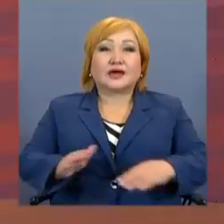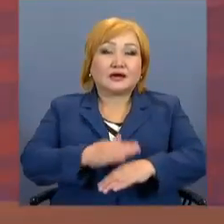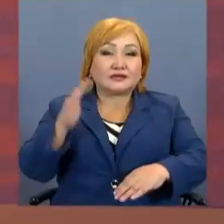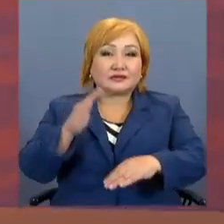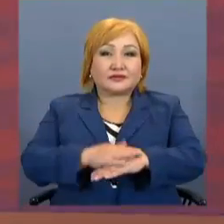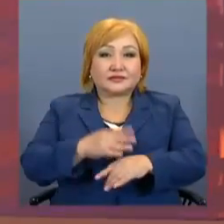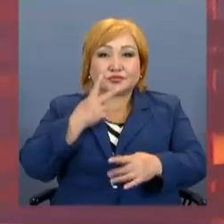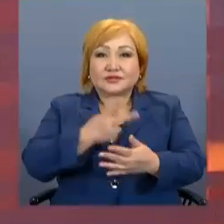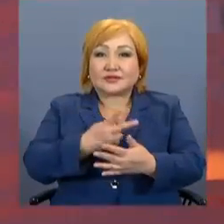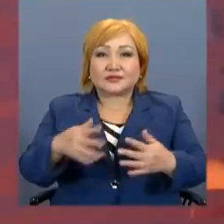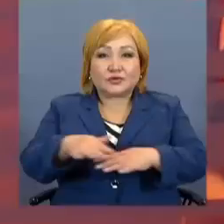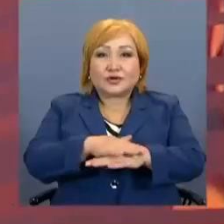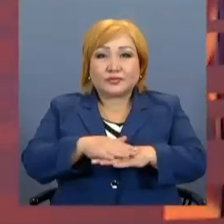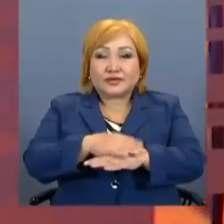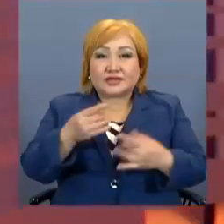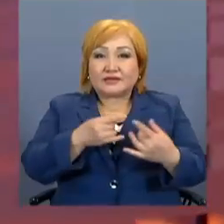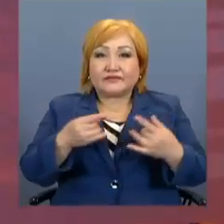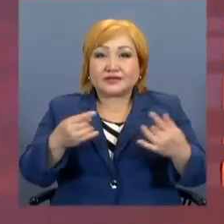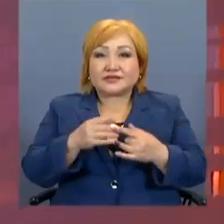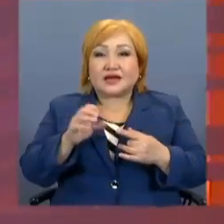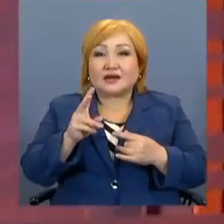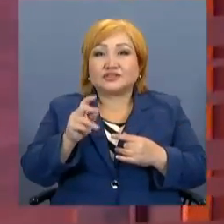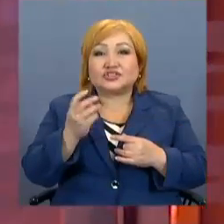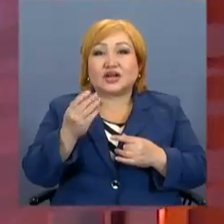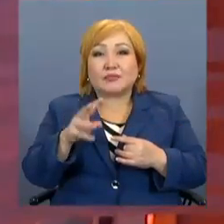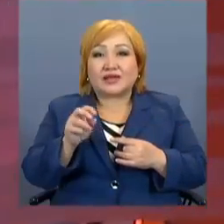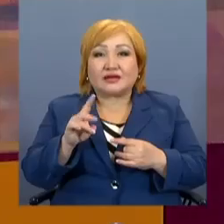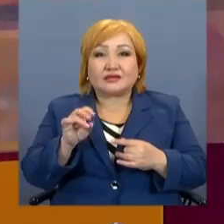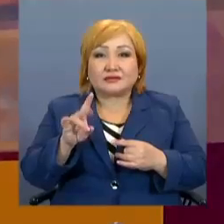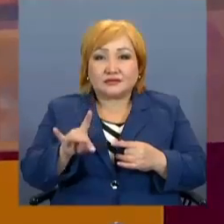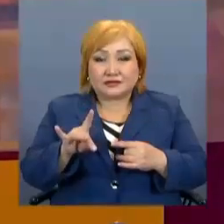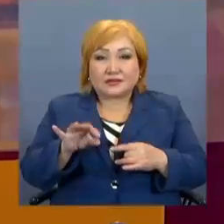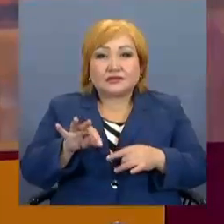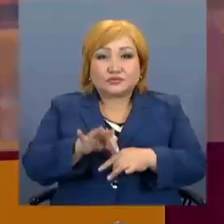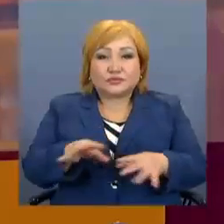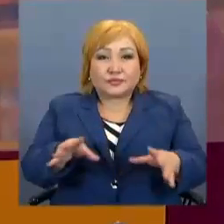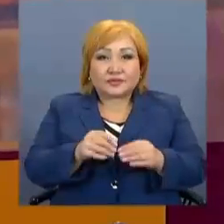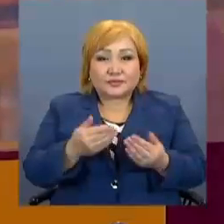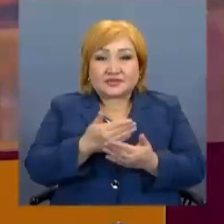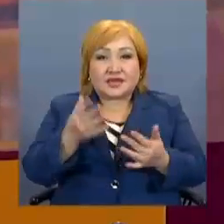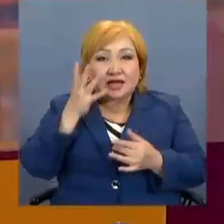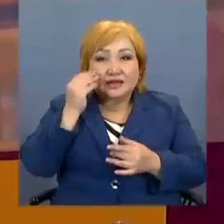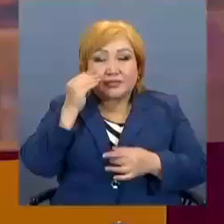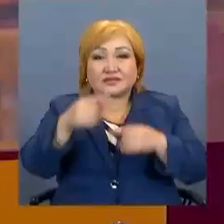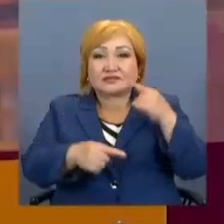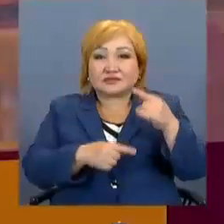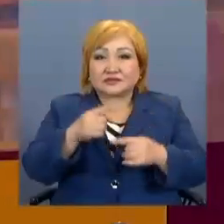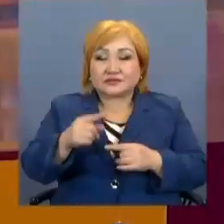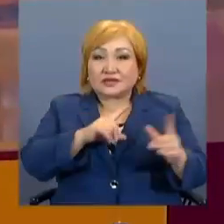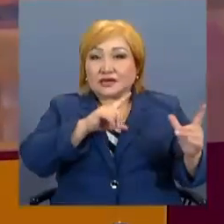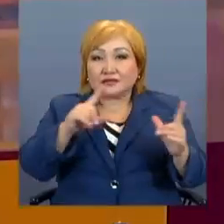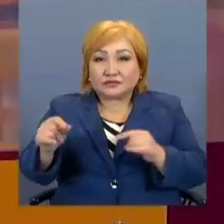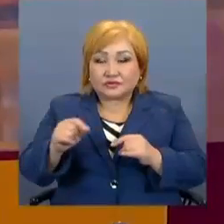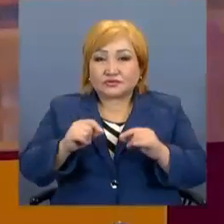кеш көзқарақты көрермен, эфирде ақшам алаңының жүргізушісімен Әйгерім Ердәулет қаза. Бүгін біз Алматы арқылы қатынайтын қалааралық және